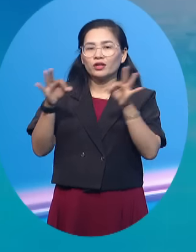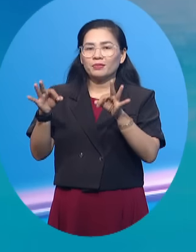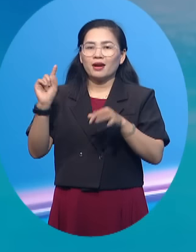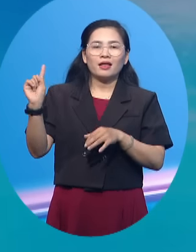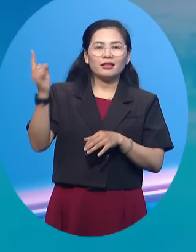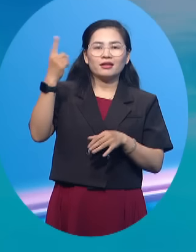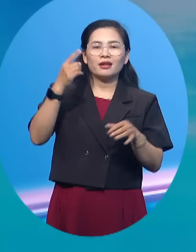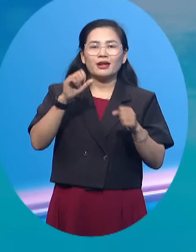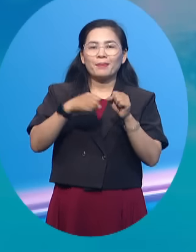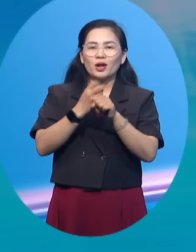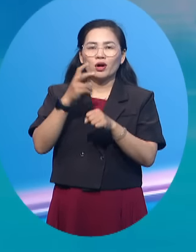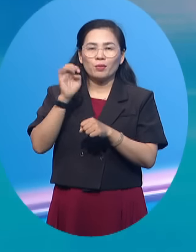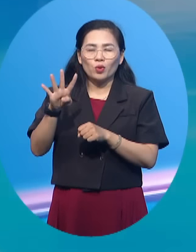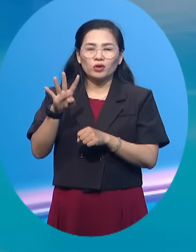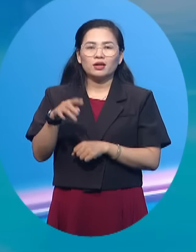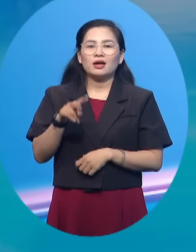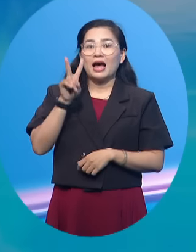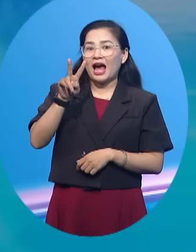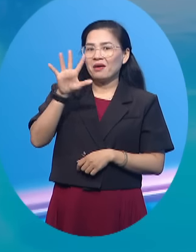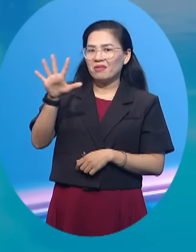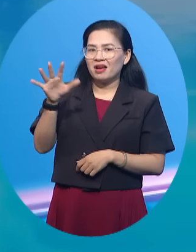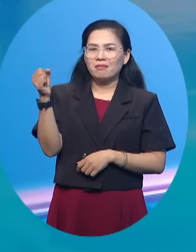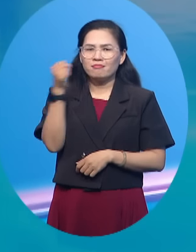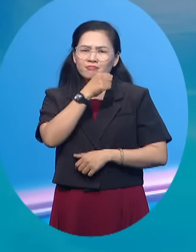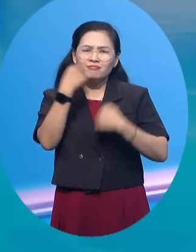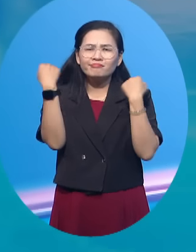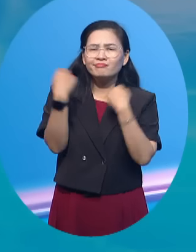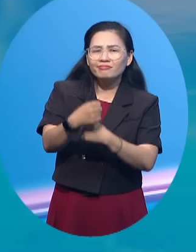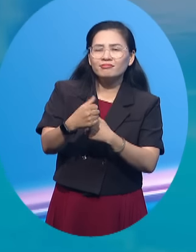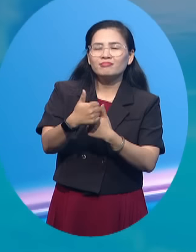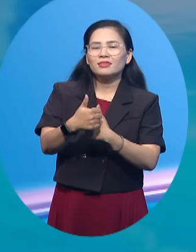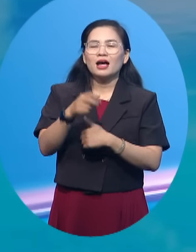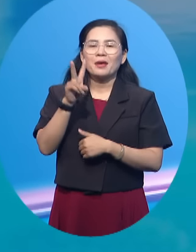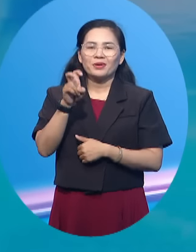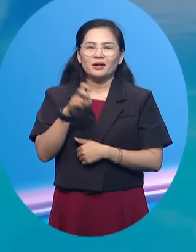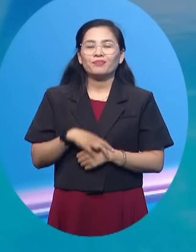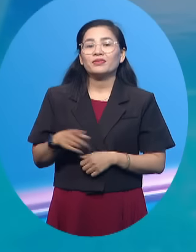đang diễn ra, thu hút khoảng 25 vở diễn từ 20 đơn vị, trong đó nhà